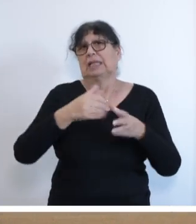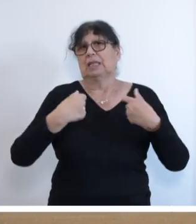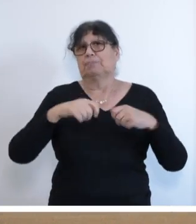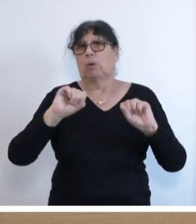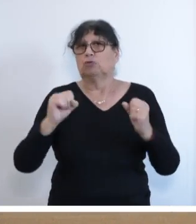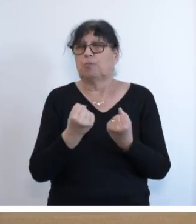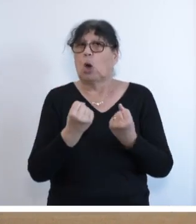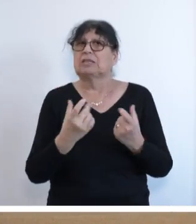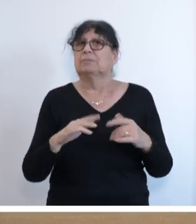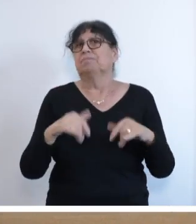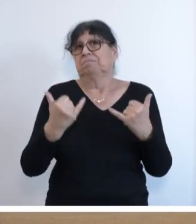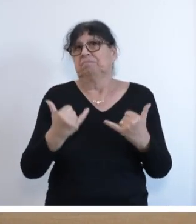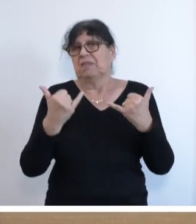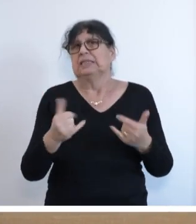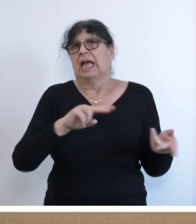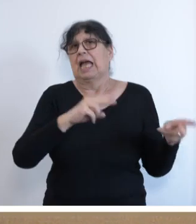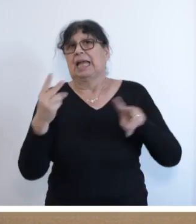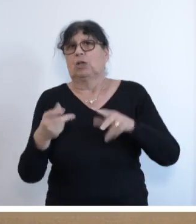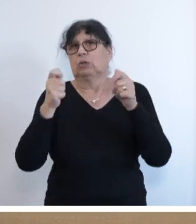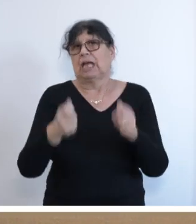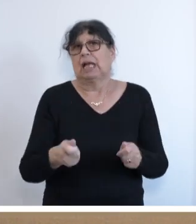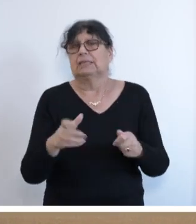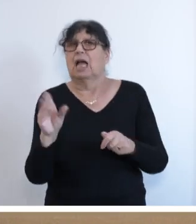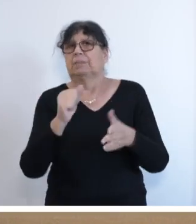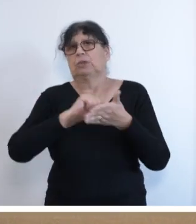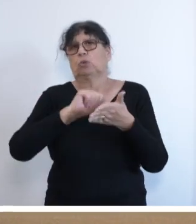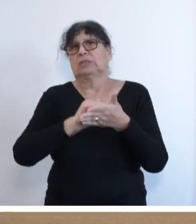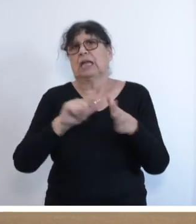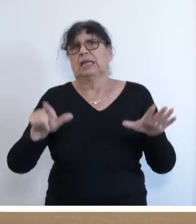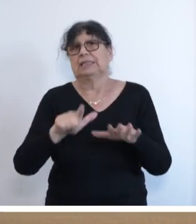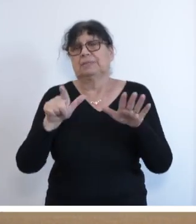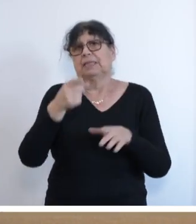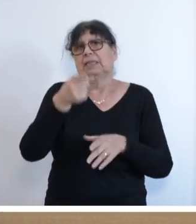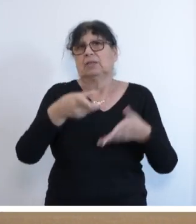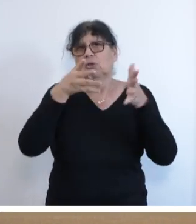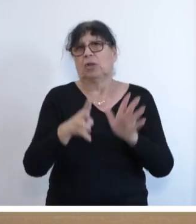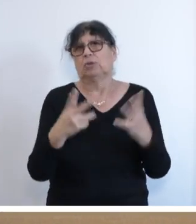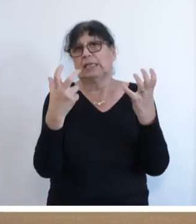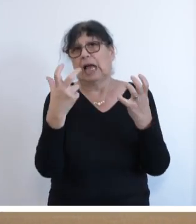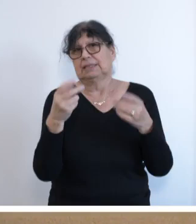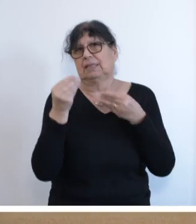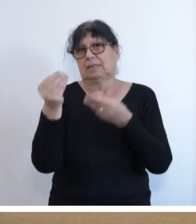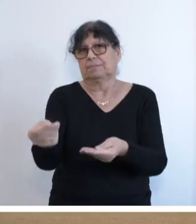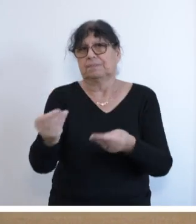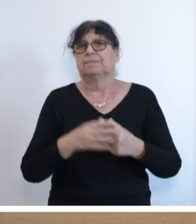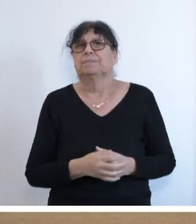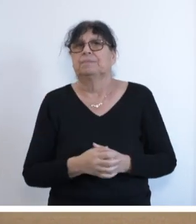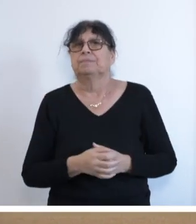zwischenzeitlich einen Abänderungsantrag mit der Drucksache 17 980 eingebracht.